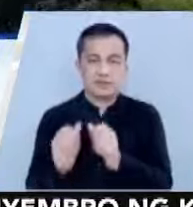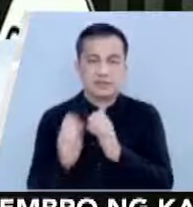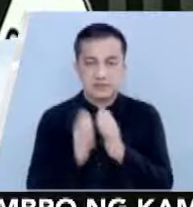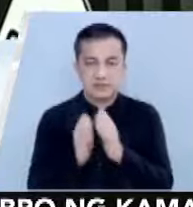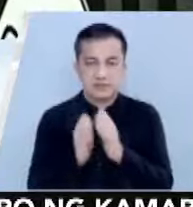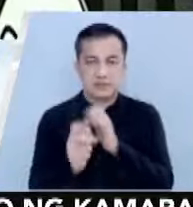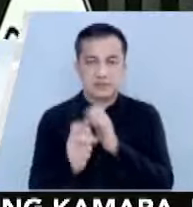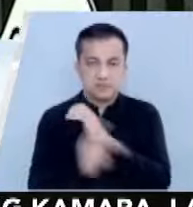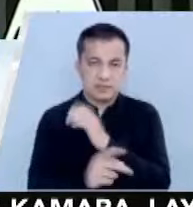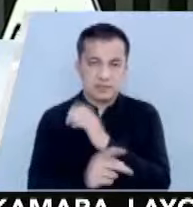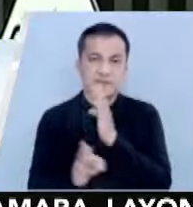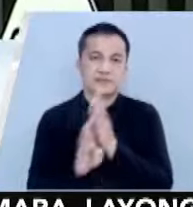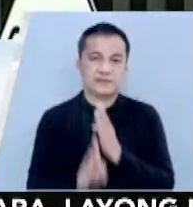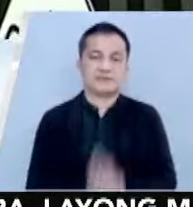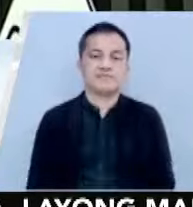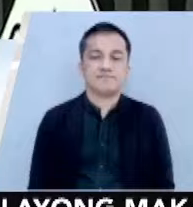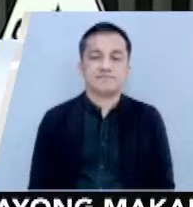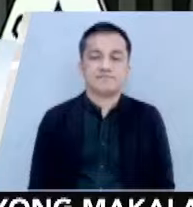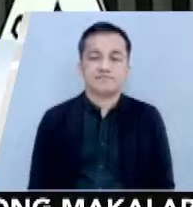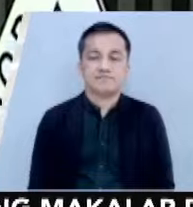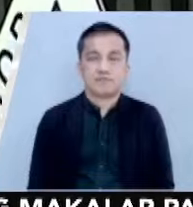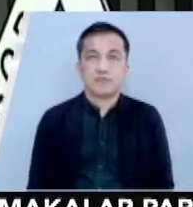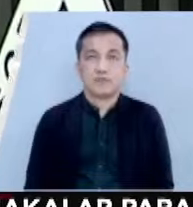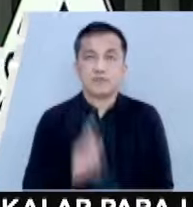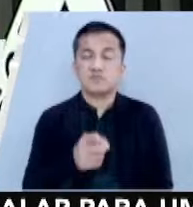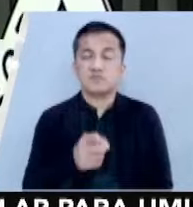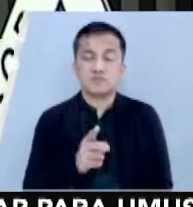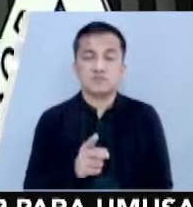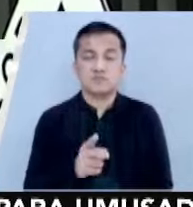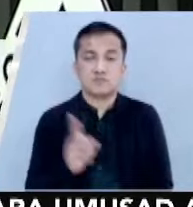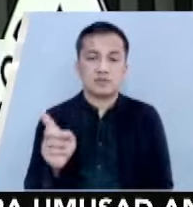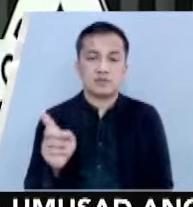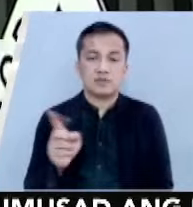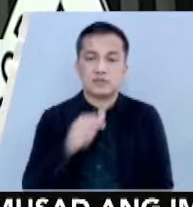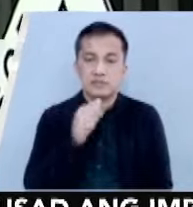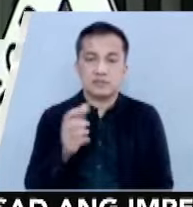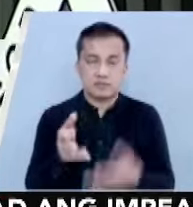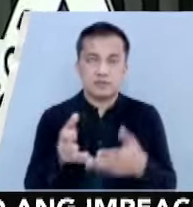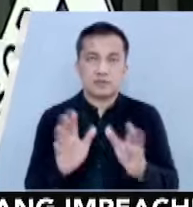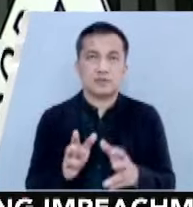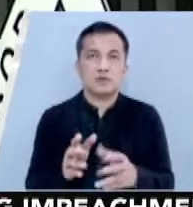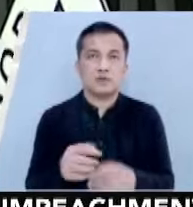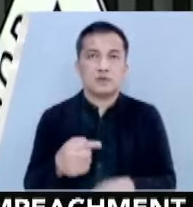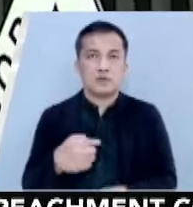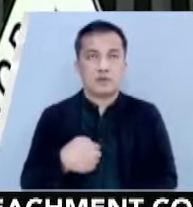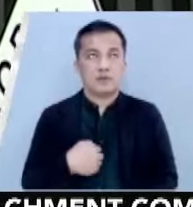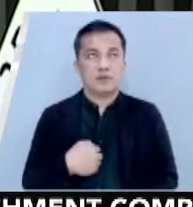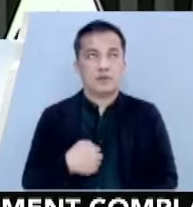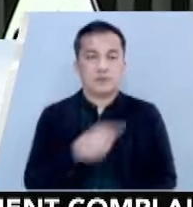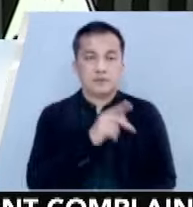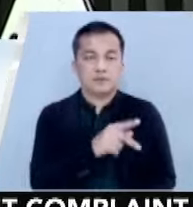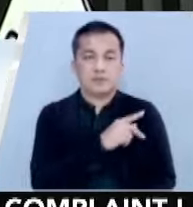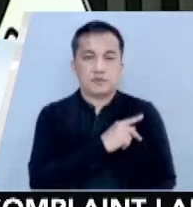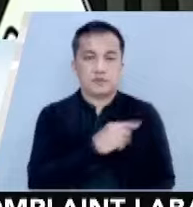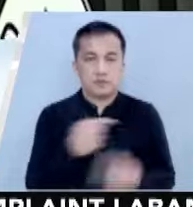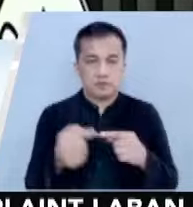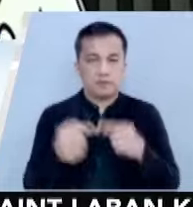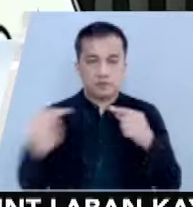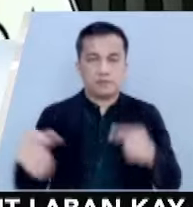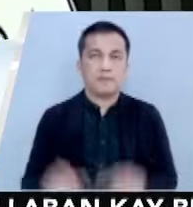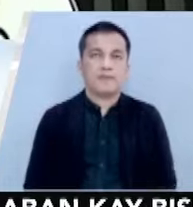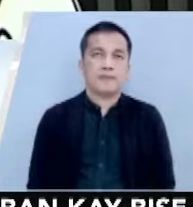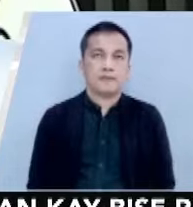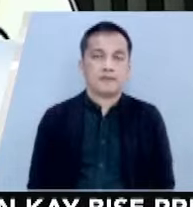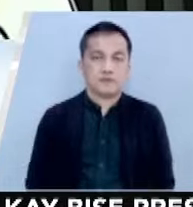bus. Definitely po, hindi na po yan papayagan and I will personally oppose any move to bring